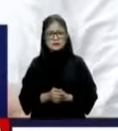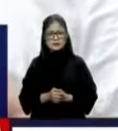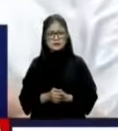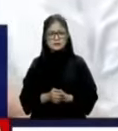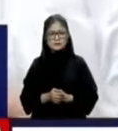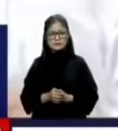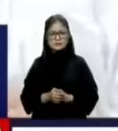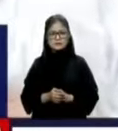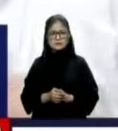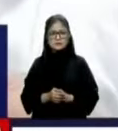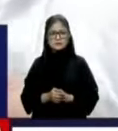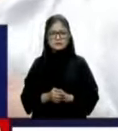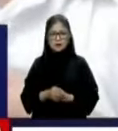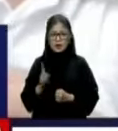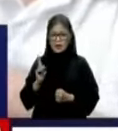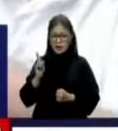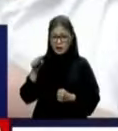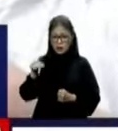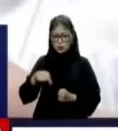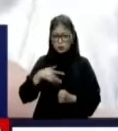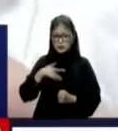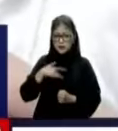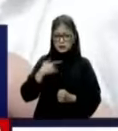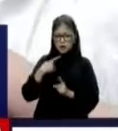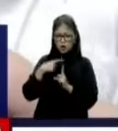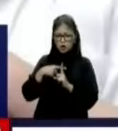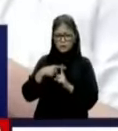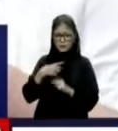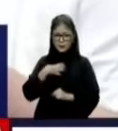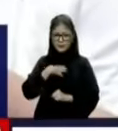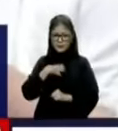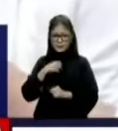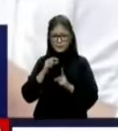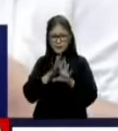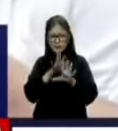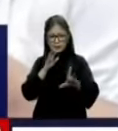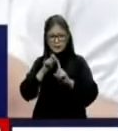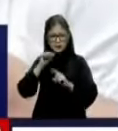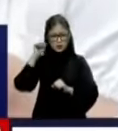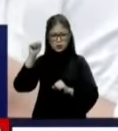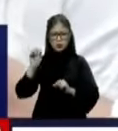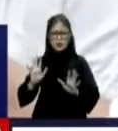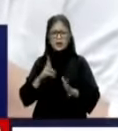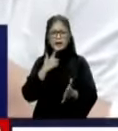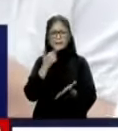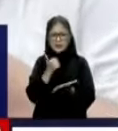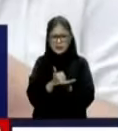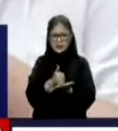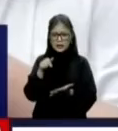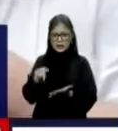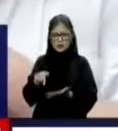Optimisme Perindo nih Pak, di hari pencoblosan Pak? Saya tidak mendahului yang maha kuasa, tapi saya sangat